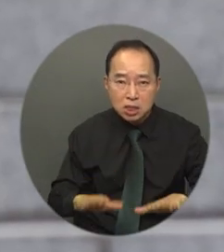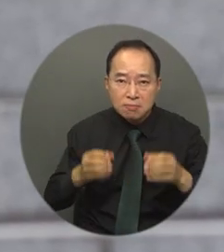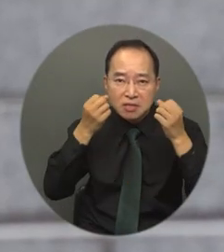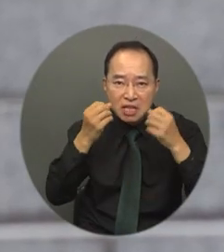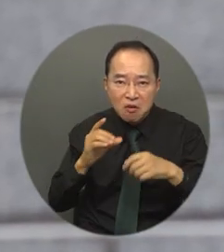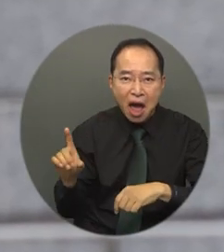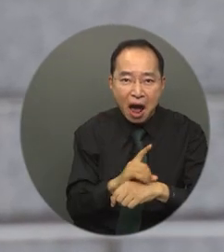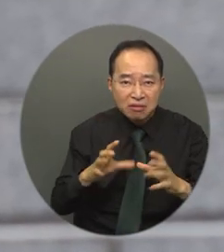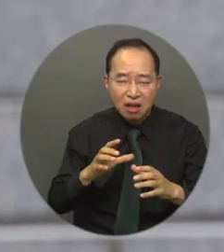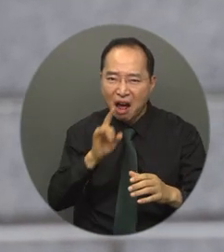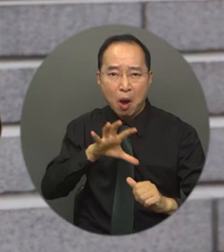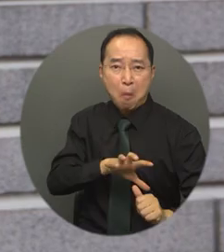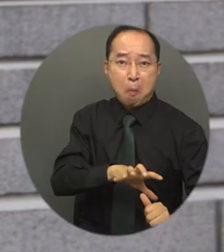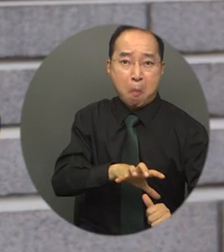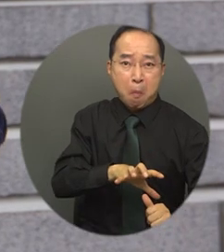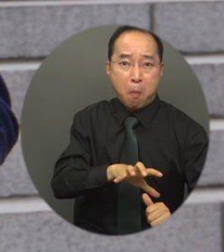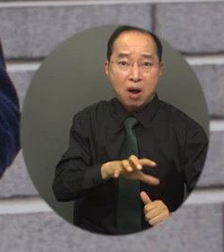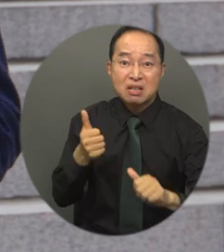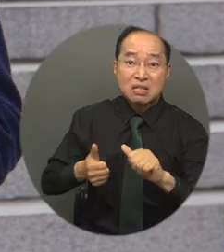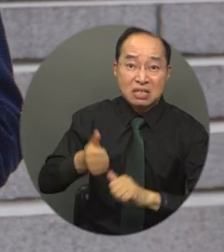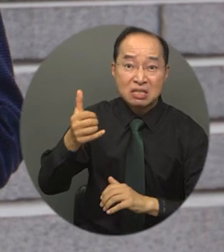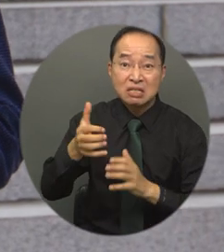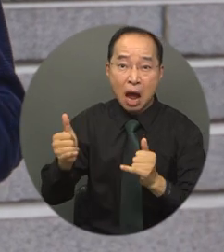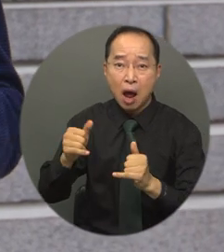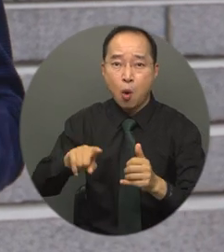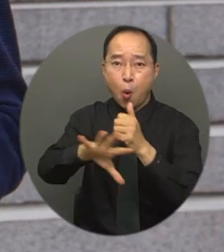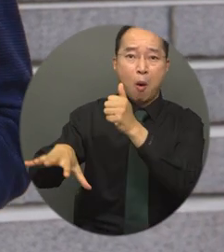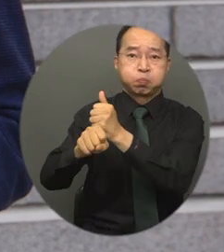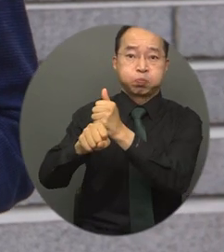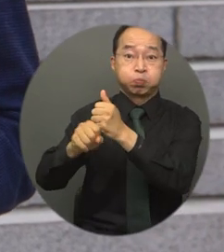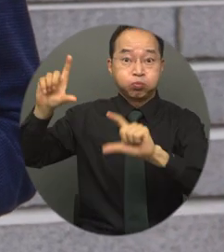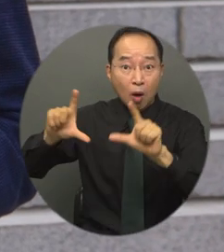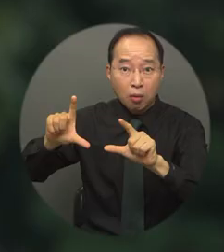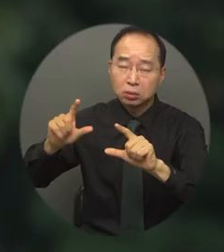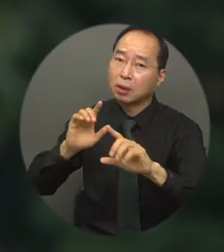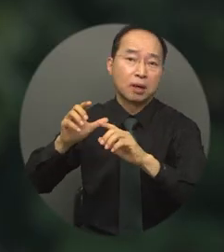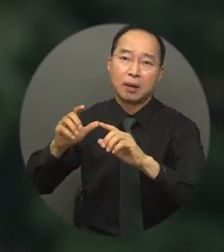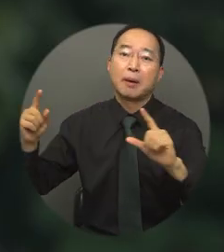세대의 앞길을 막으면서 만든 승자 독식 구조를 깨야 합니다.